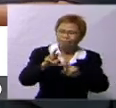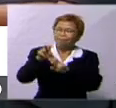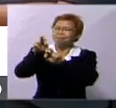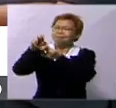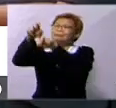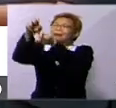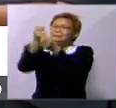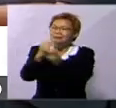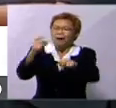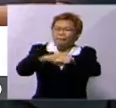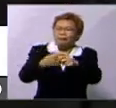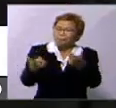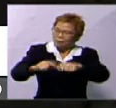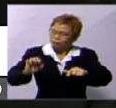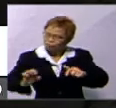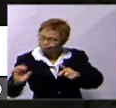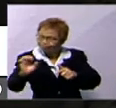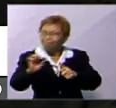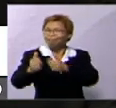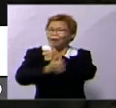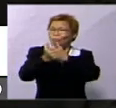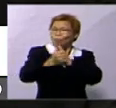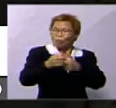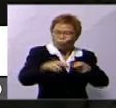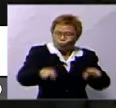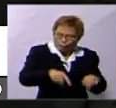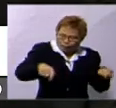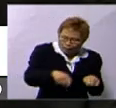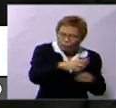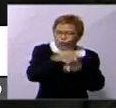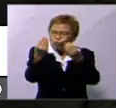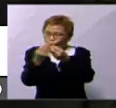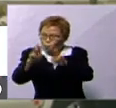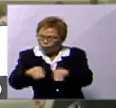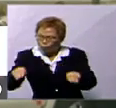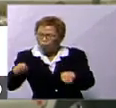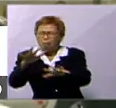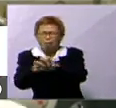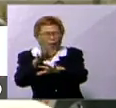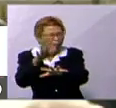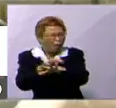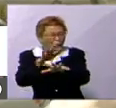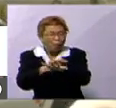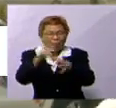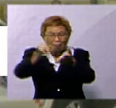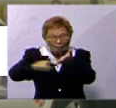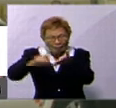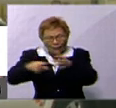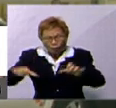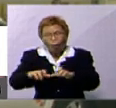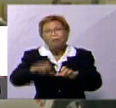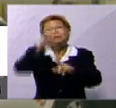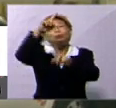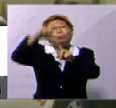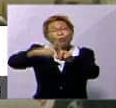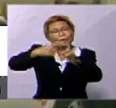keselamatan ketika berlaku kecemasan risiko penggunaan ruang memasak selain jumlah pelajar yang terlalu padat pemeriksaan dilakukan selama